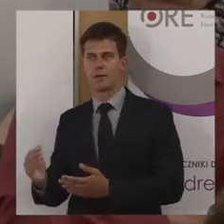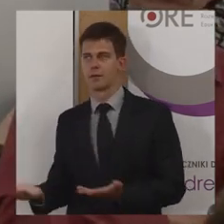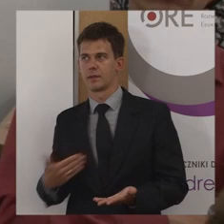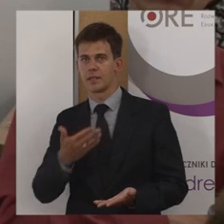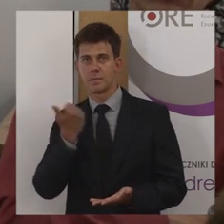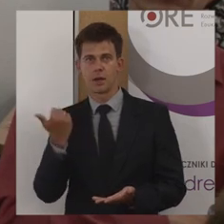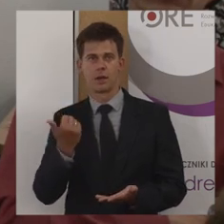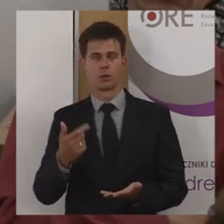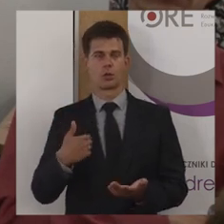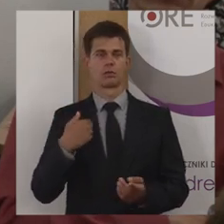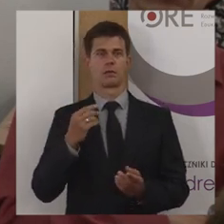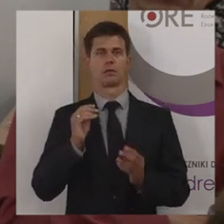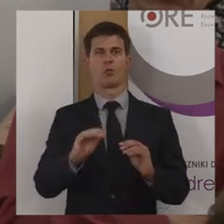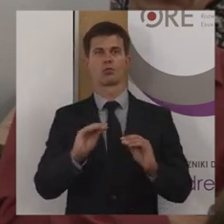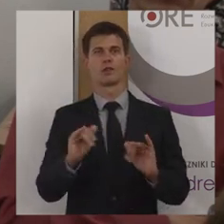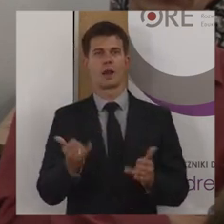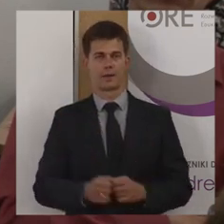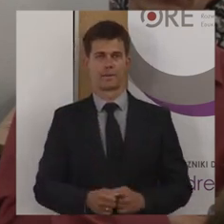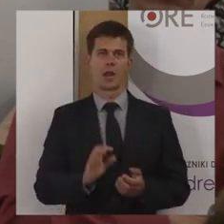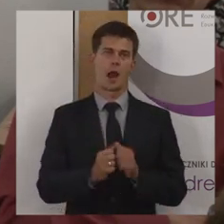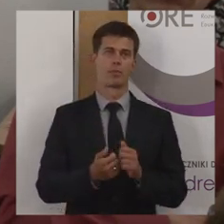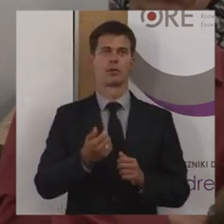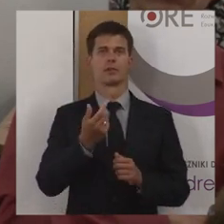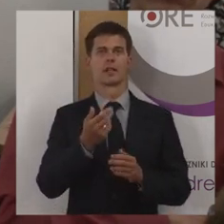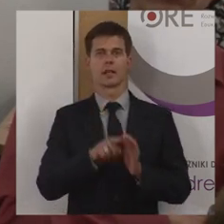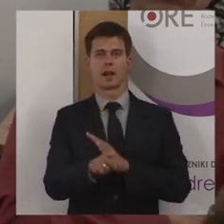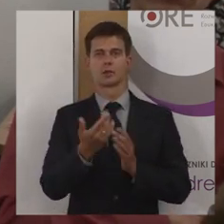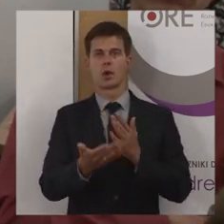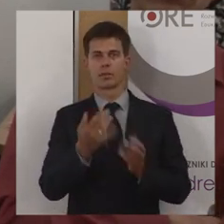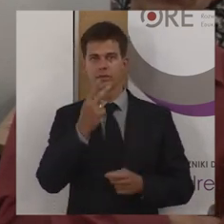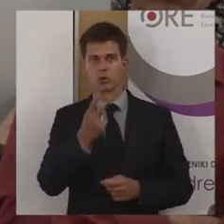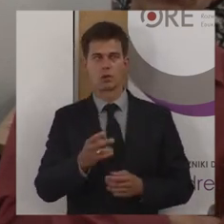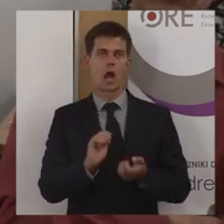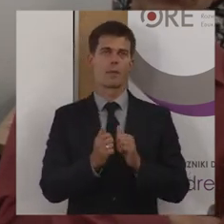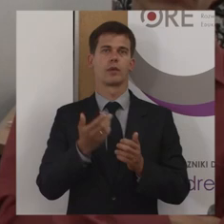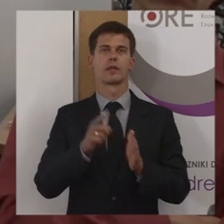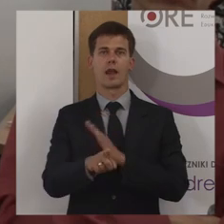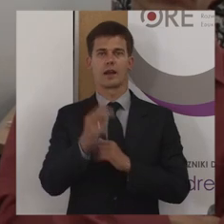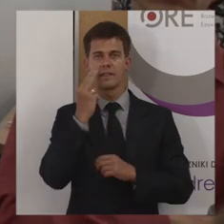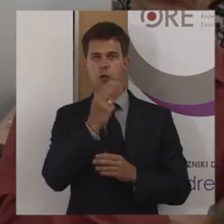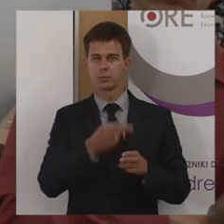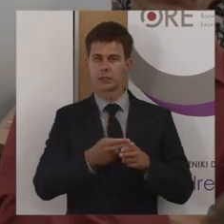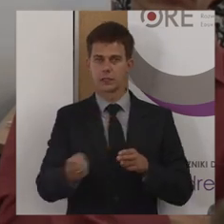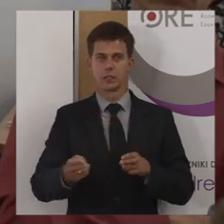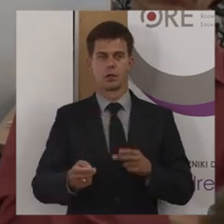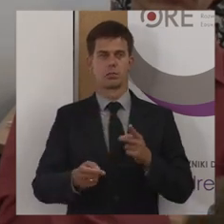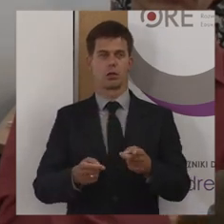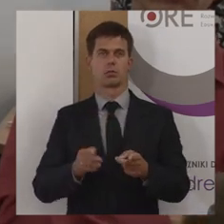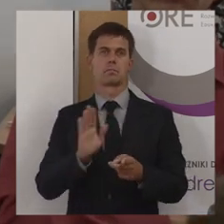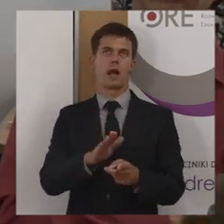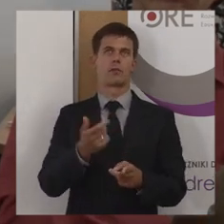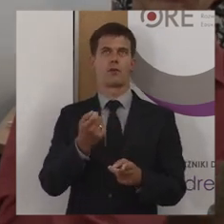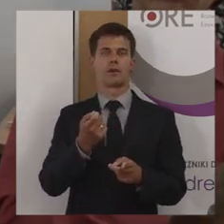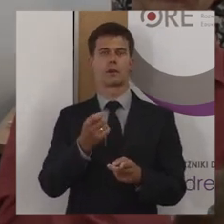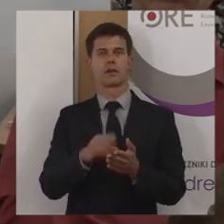wersji papierowej, na przykład dla słabowidzących, dostosowanych, podręczników dla niewidomych, bo w Braille'u, bo one może gdzieś tam w